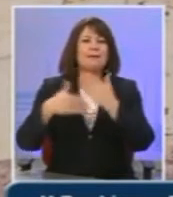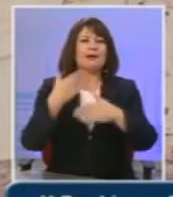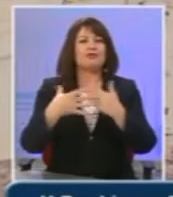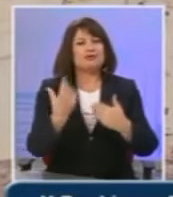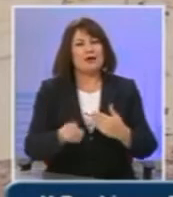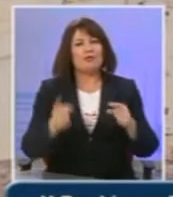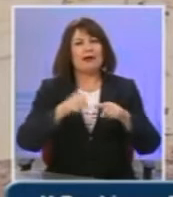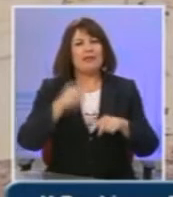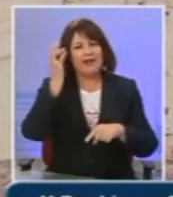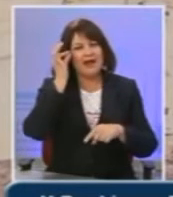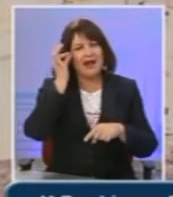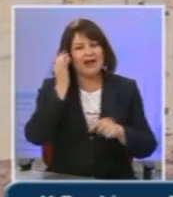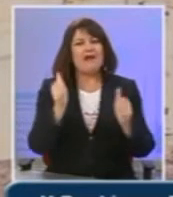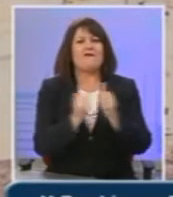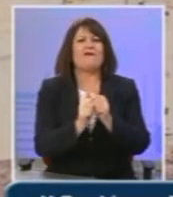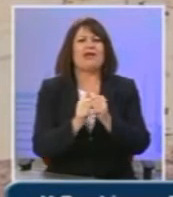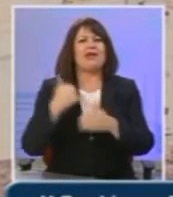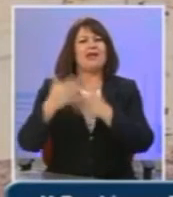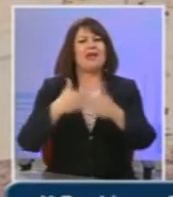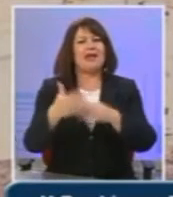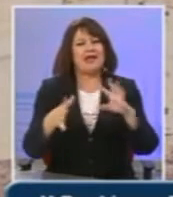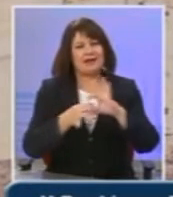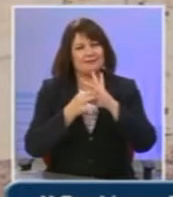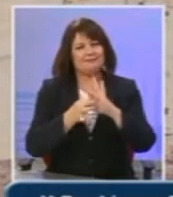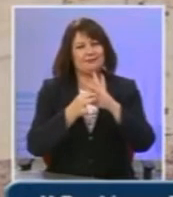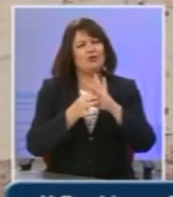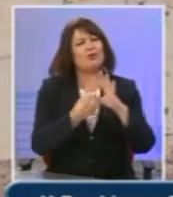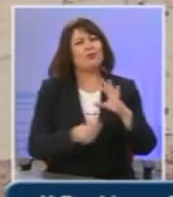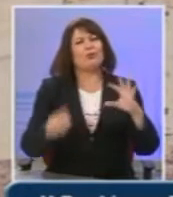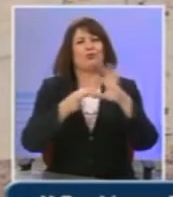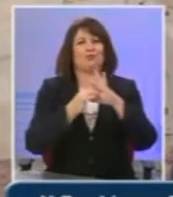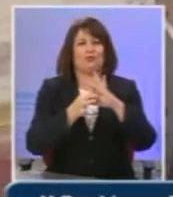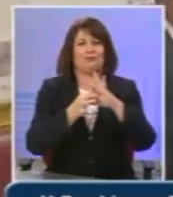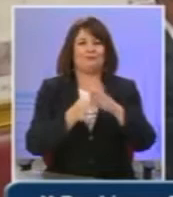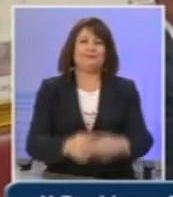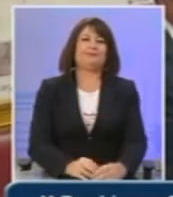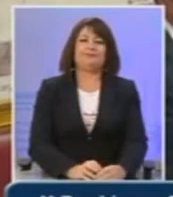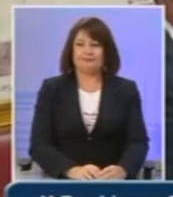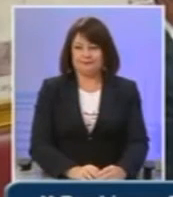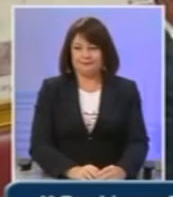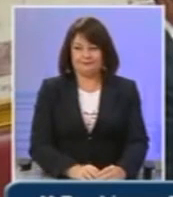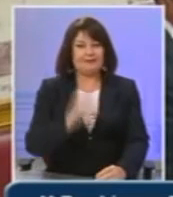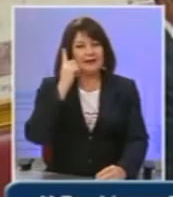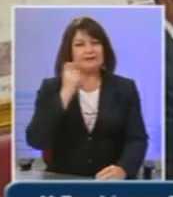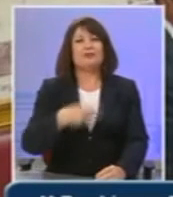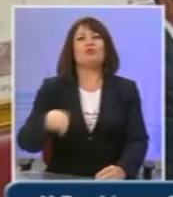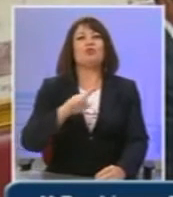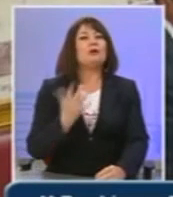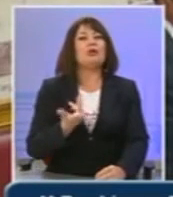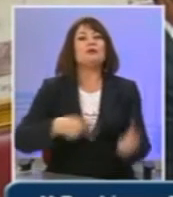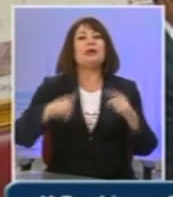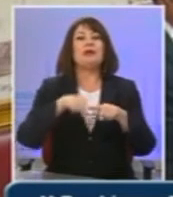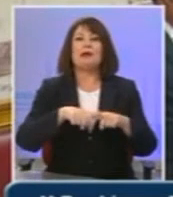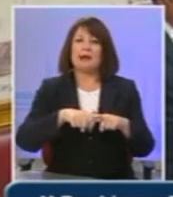σχέσεων και των δεσμών φιλίας ανάμεσα στις χώρες και τους λαούς μας. Είναι γνωστό ότι η χώρα